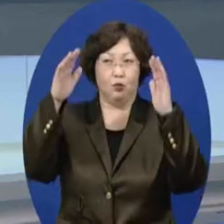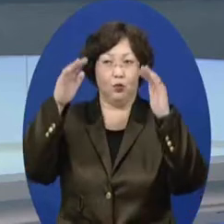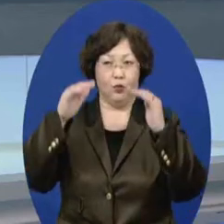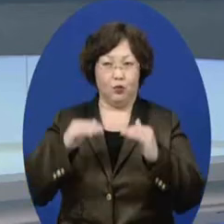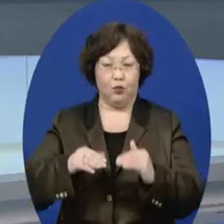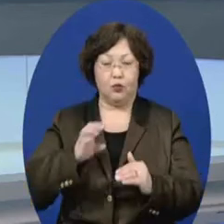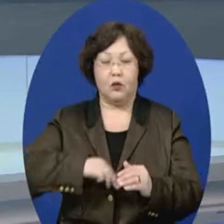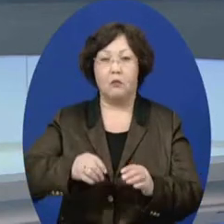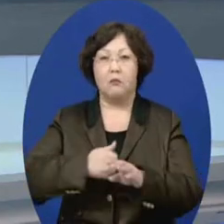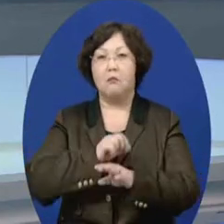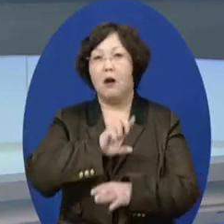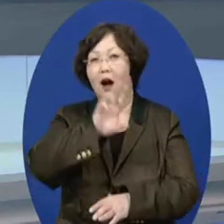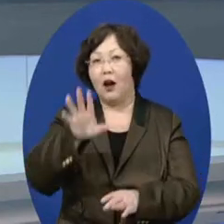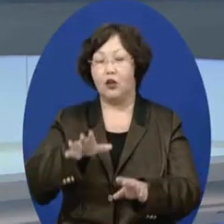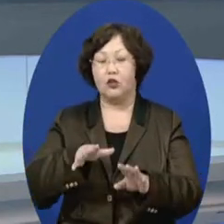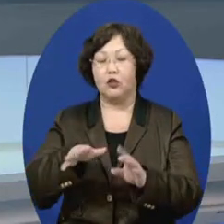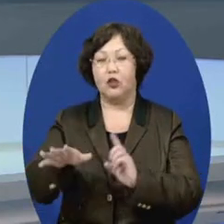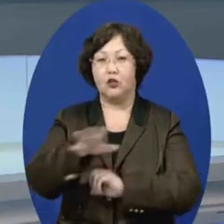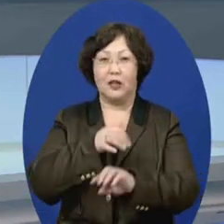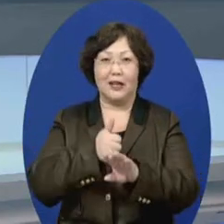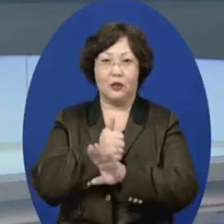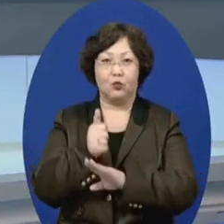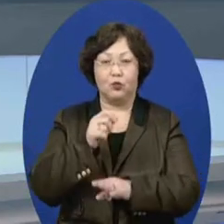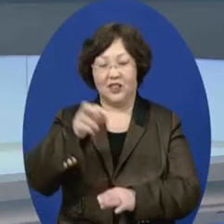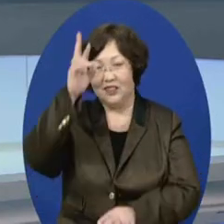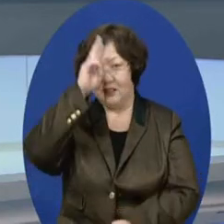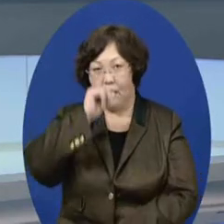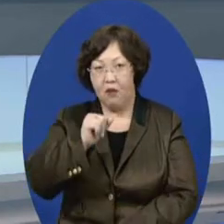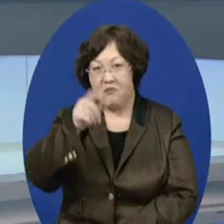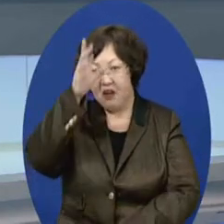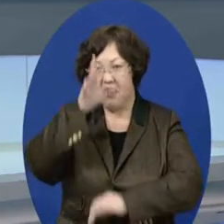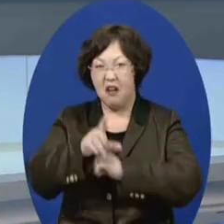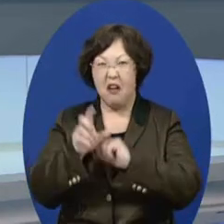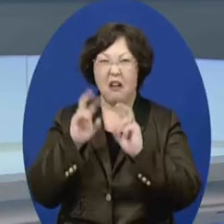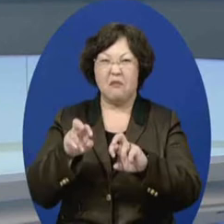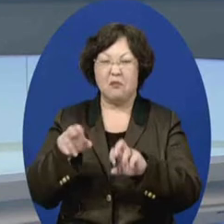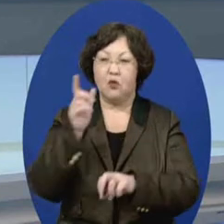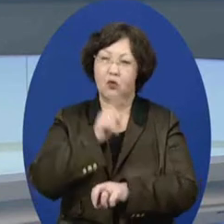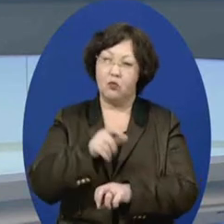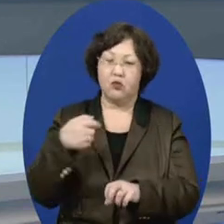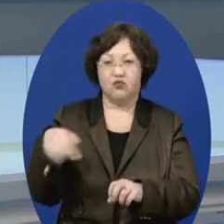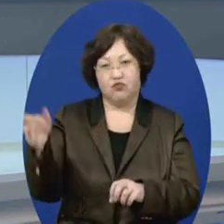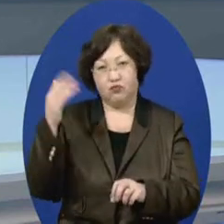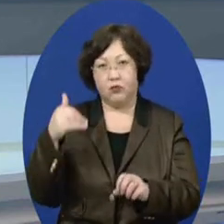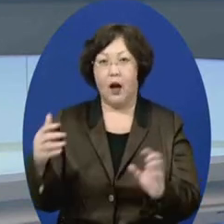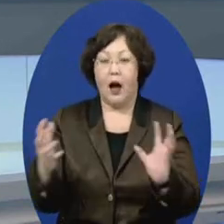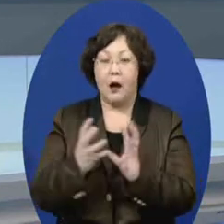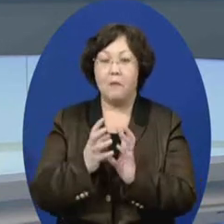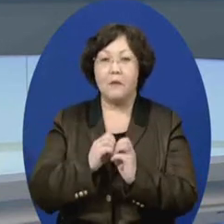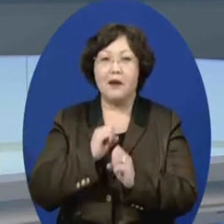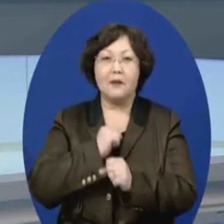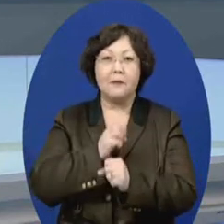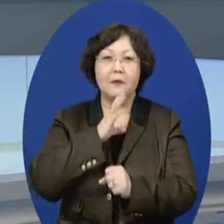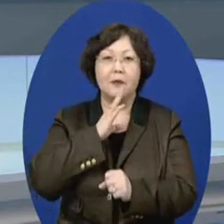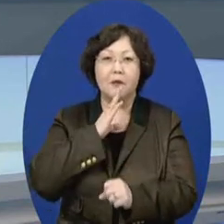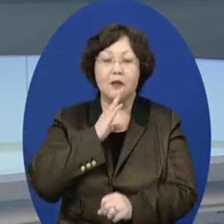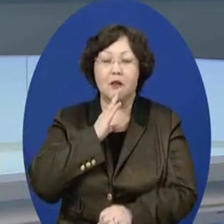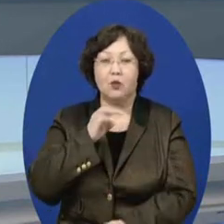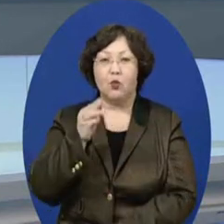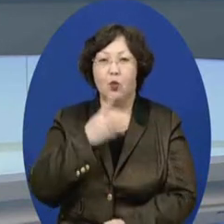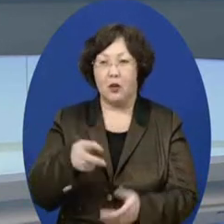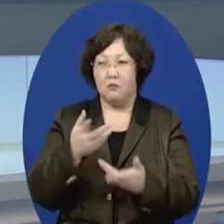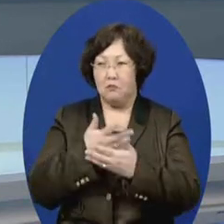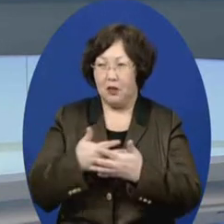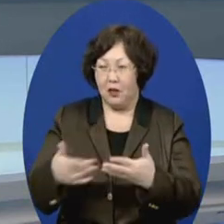Оролцоход байгаль орчин аялжуулч ЯАМ Эрдэмтдийн багтай хамтарч ажиллахаар боллоо. Энэ жил утааны хэмжээ нэмэгдсэн нь түүхий эдийн татан авалт оройтож,